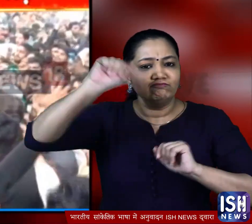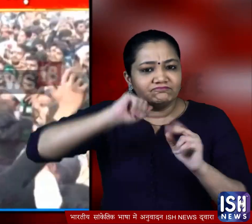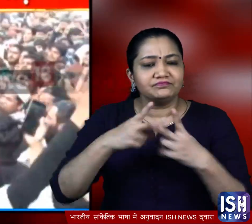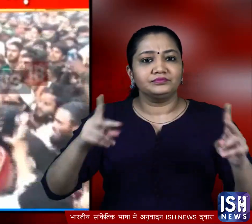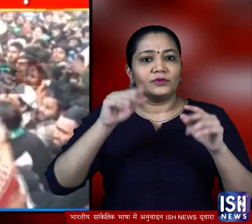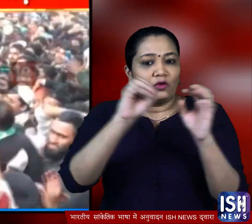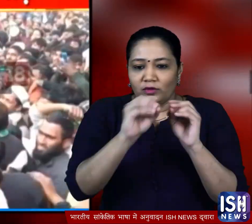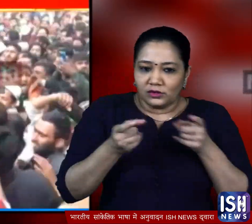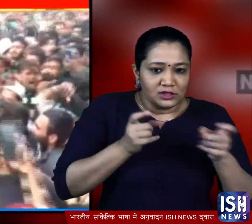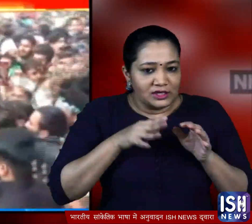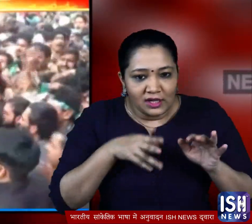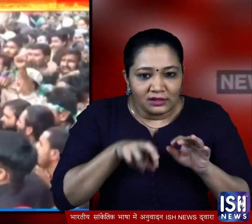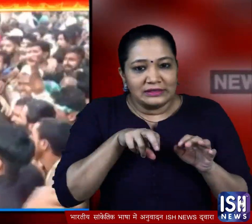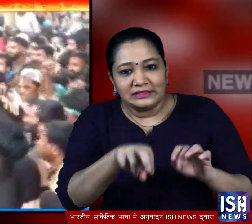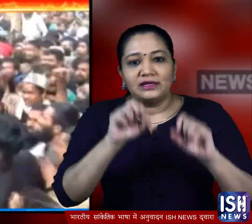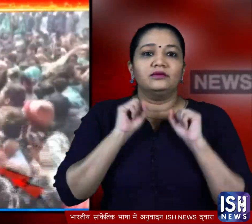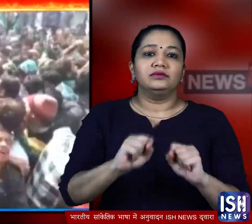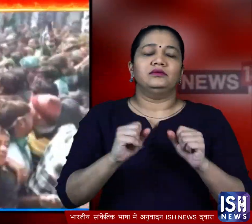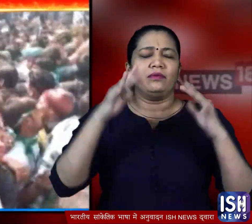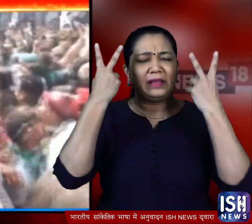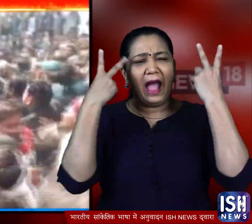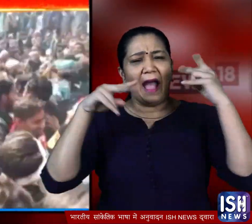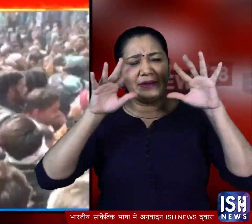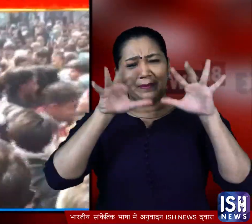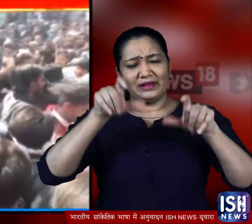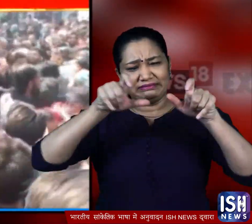कि खुद ओवैसी के लिए भी आगे बढ़ पाना मुश्किल हो गया।